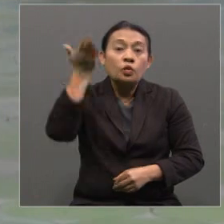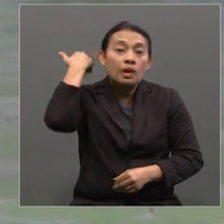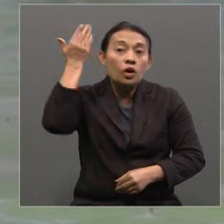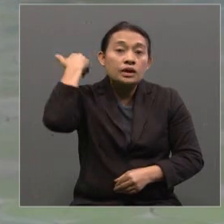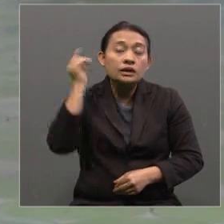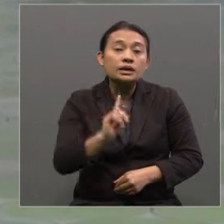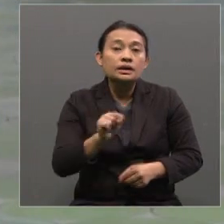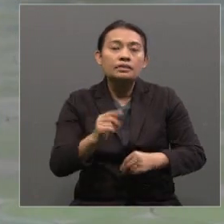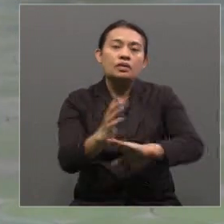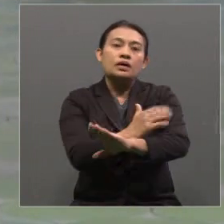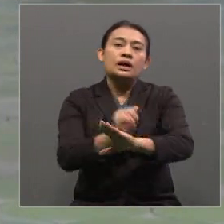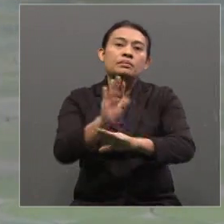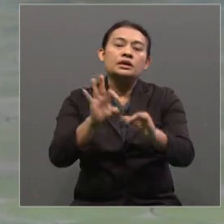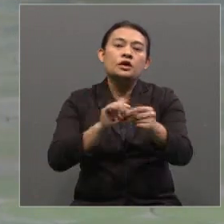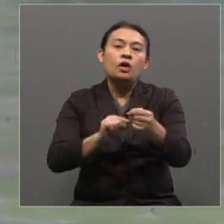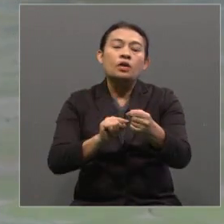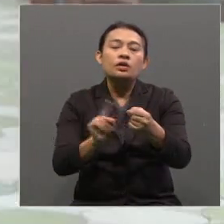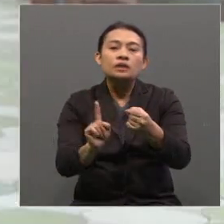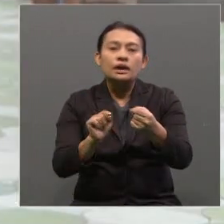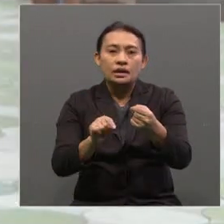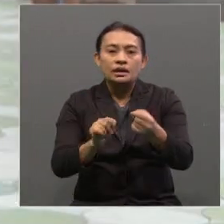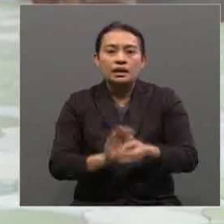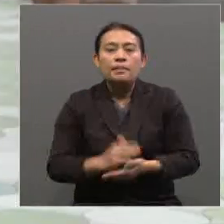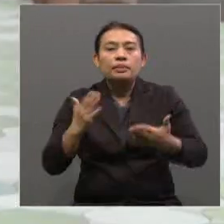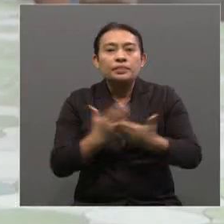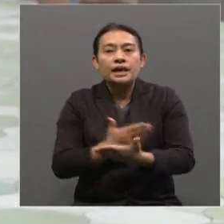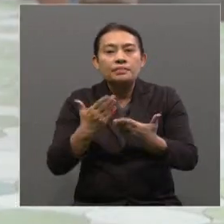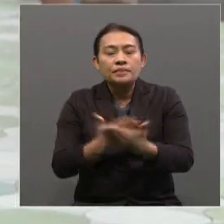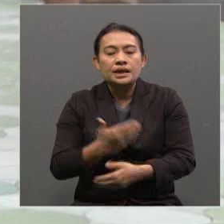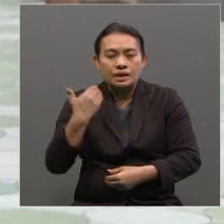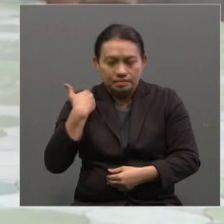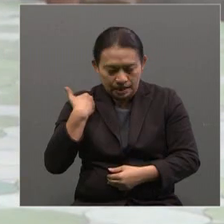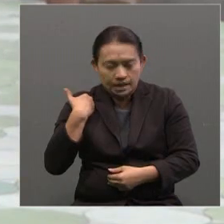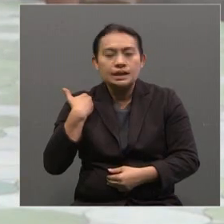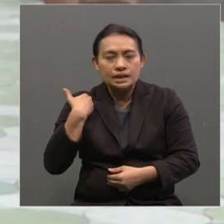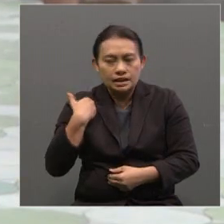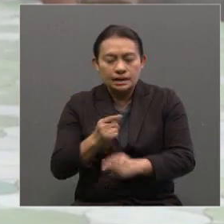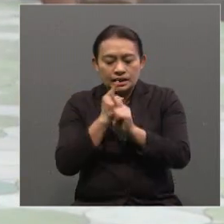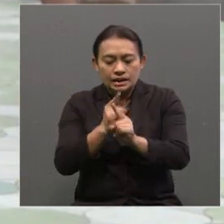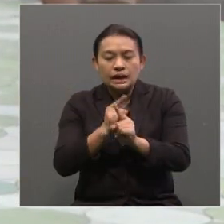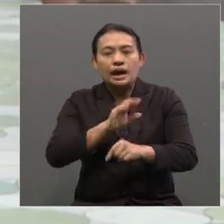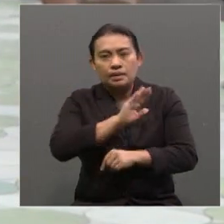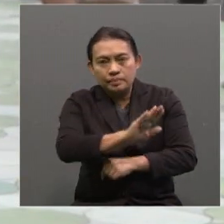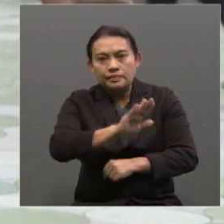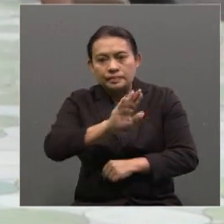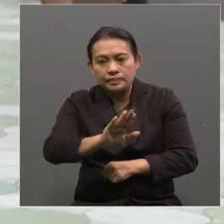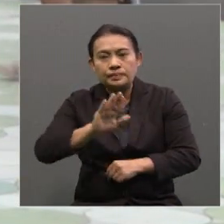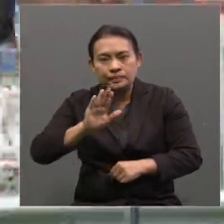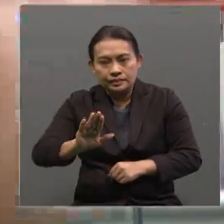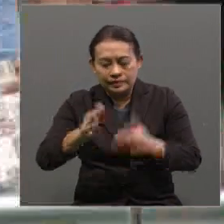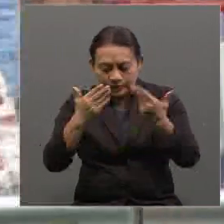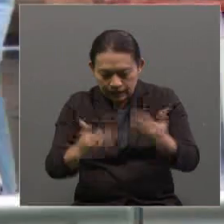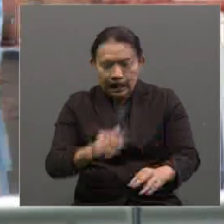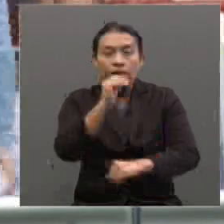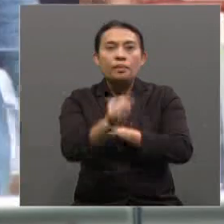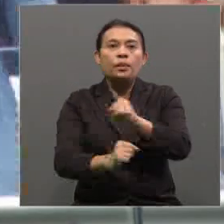ว่าการเมืองในเชิงสถาบันทางการเมืองเนี่ยมันเปลี่ยนไปเปลี่ยนหน้ากันเนี่ยตามกลไกปกติแต่พอหลังปี